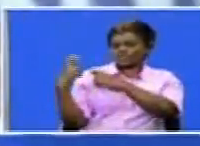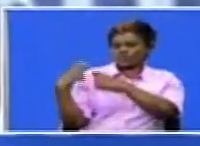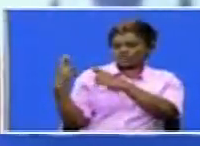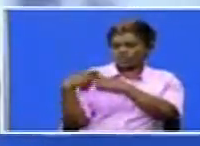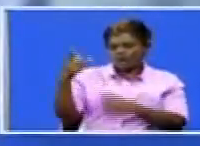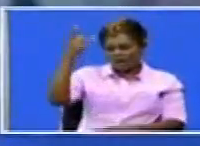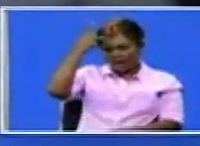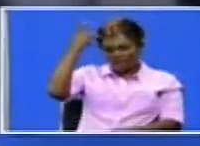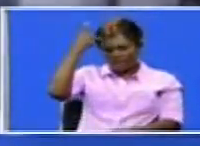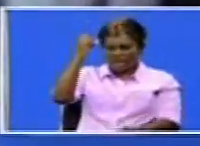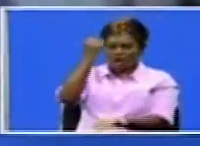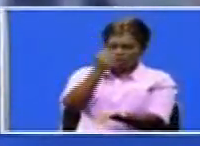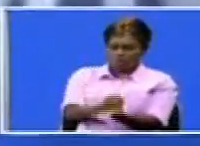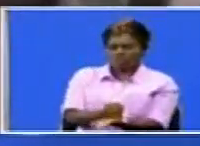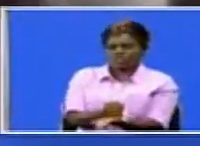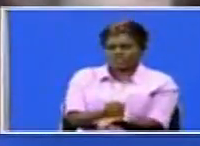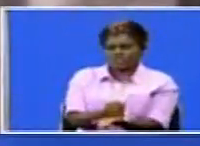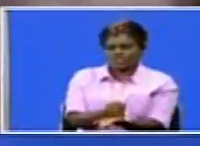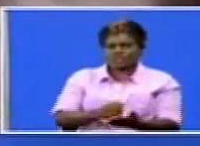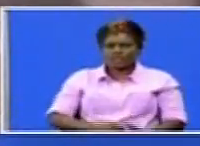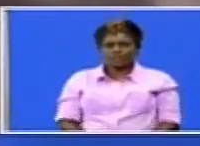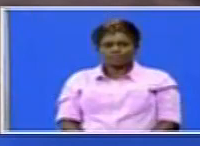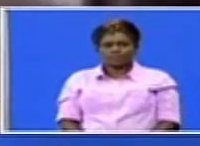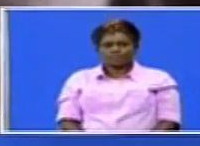afisi ya gavana wa Nairobi Evans Kidero.